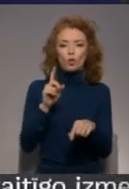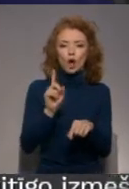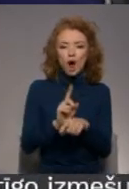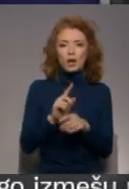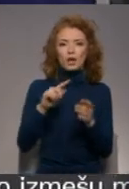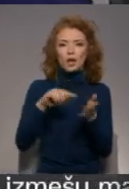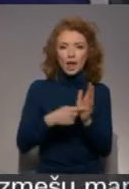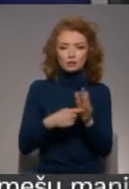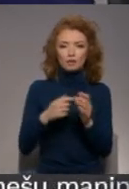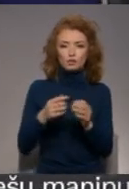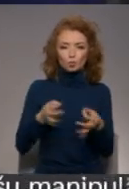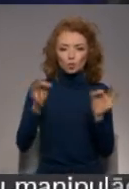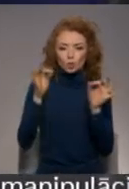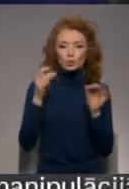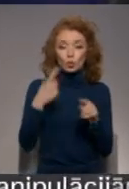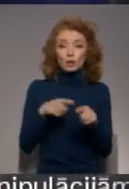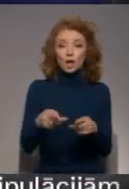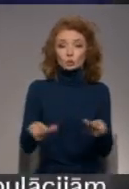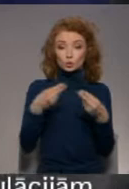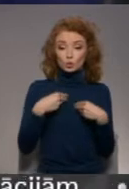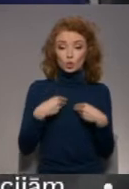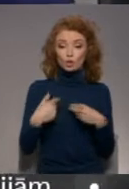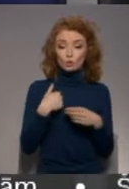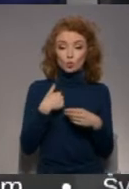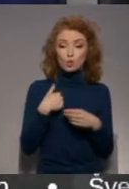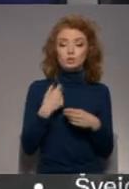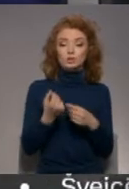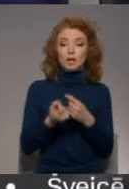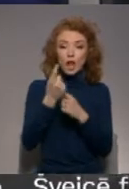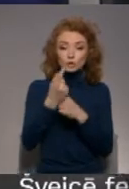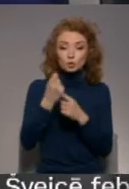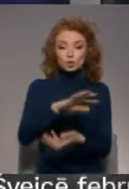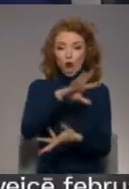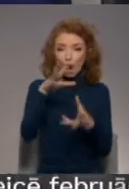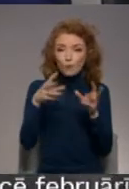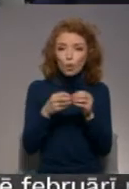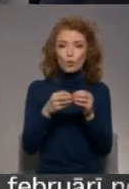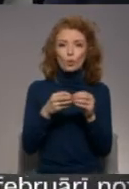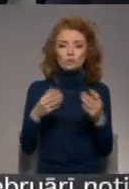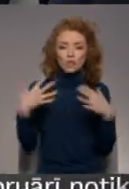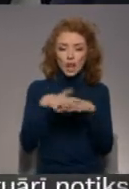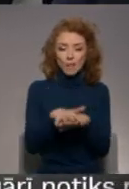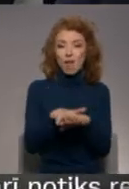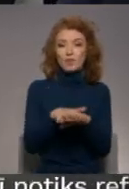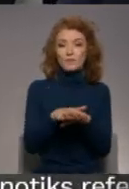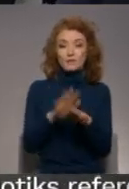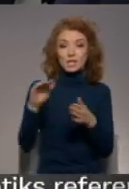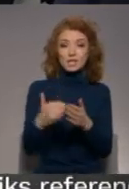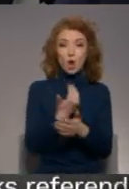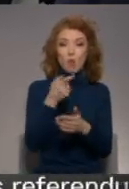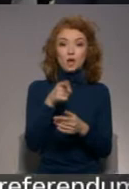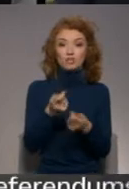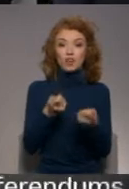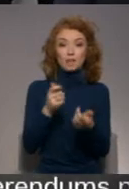reizes būtiski, un tas viss dod mums iespēju savus resursus apkopot, saliedēt. Jaunais rietumu dispečeru